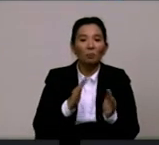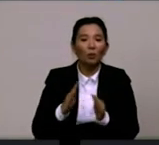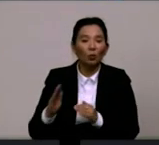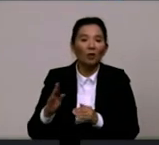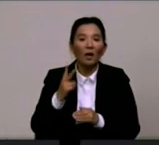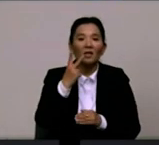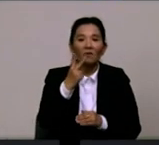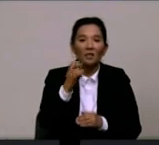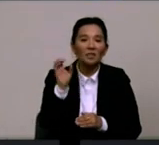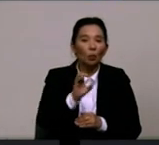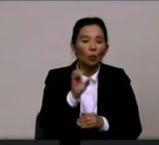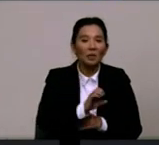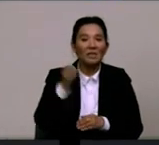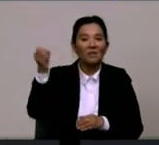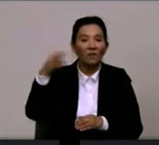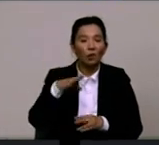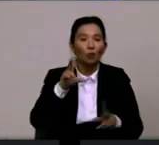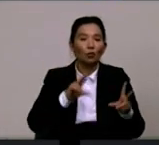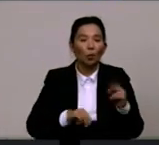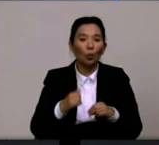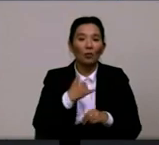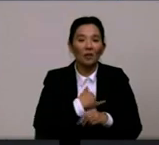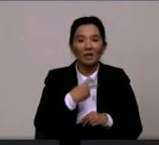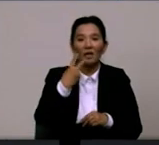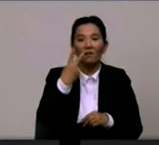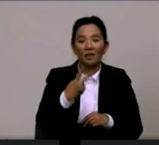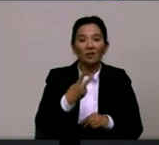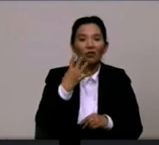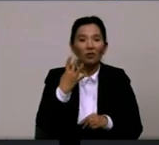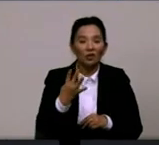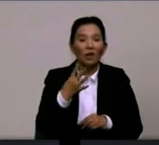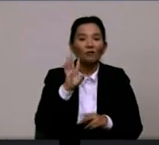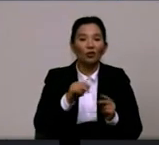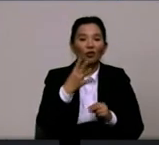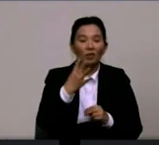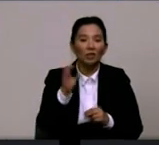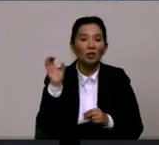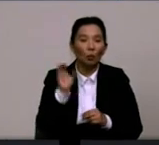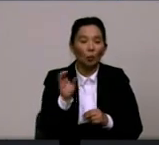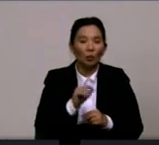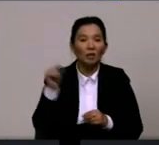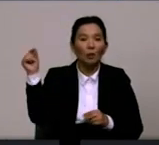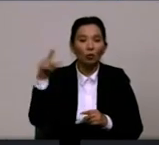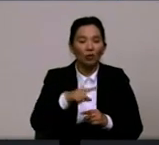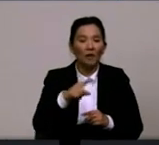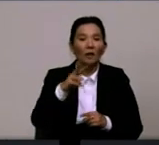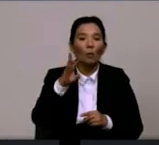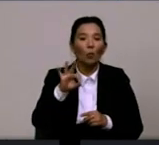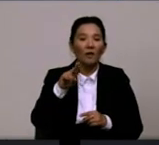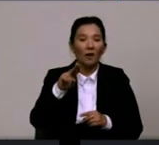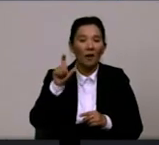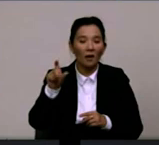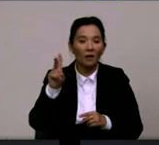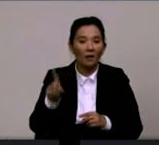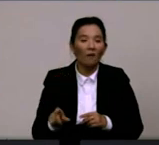2 секунды света. То есть у нас 24 секунды излучает маяк,